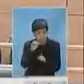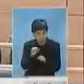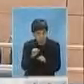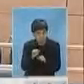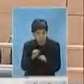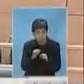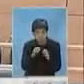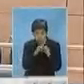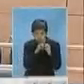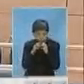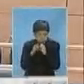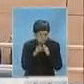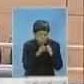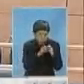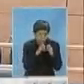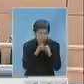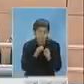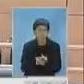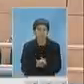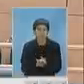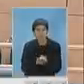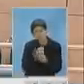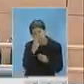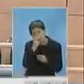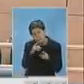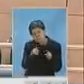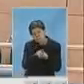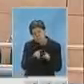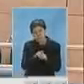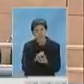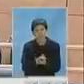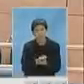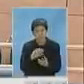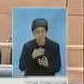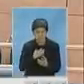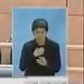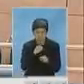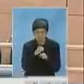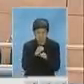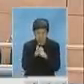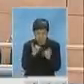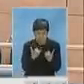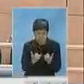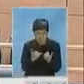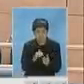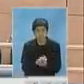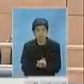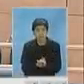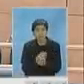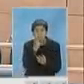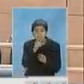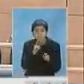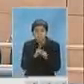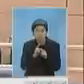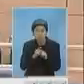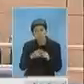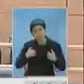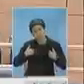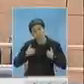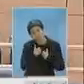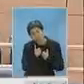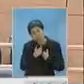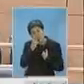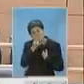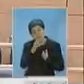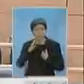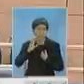ปั่นป่วนวุ่นวายเหมือนมีบางคนพยายามจะทำให้เกมในนี้เนี่ยดูสับสนเหนื่อยหน่ายในสาย